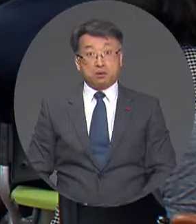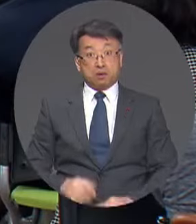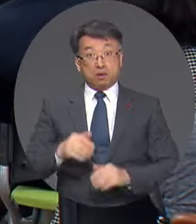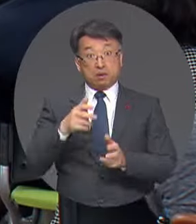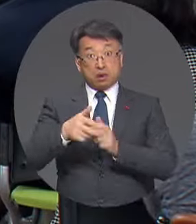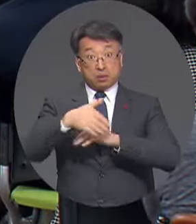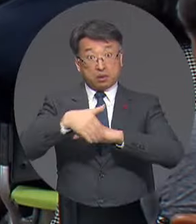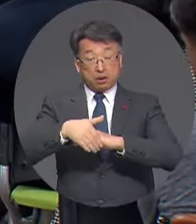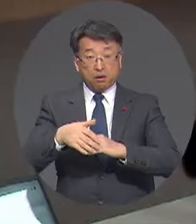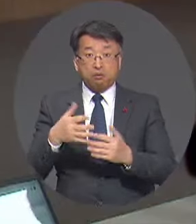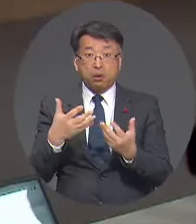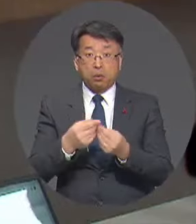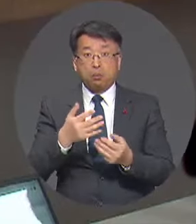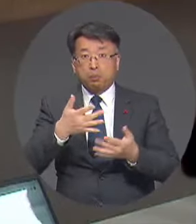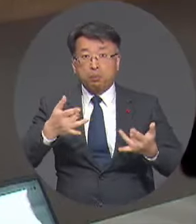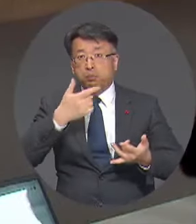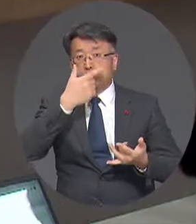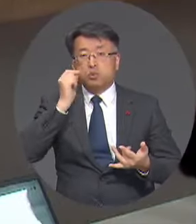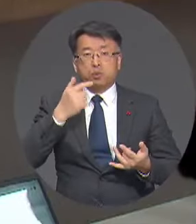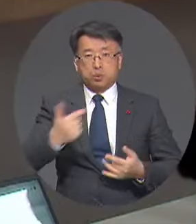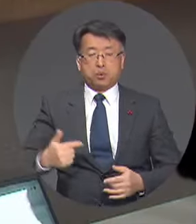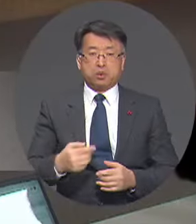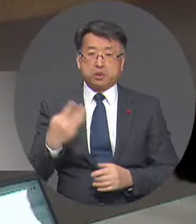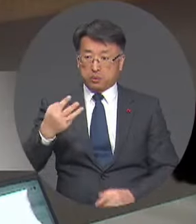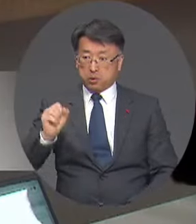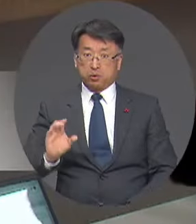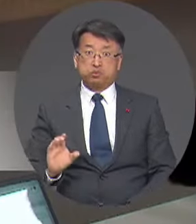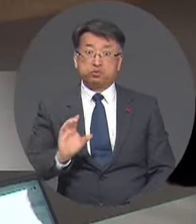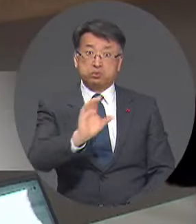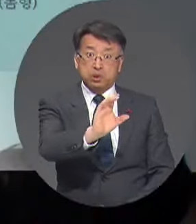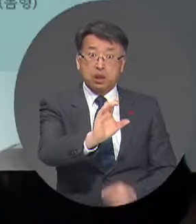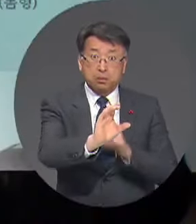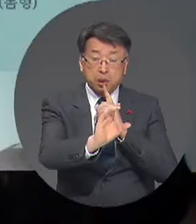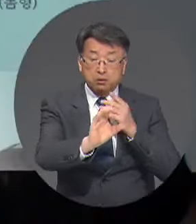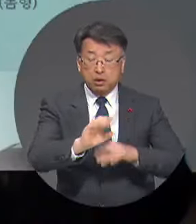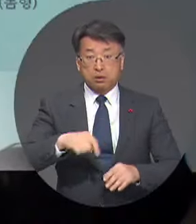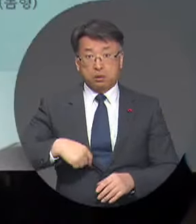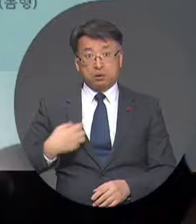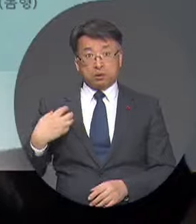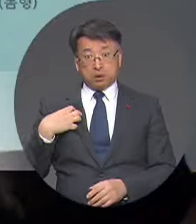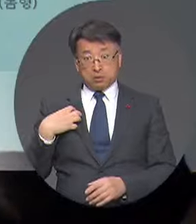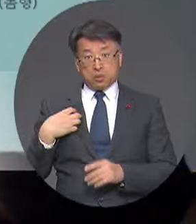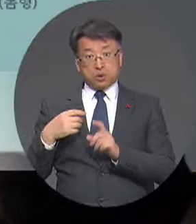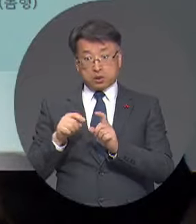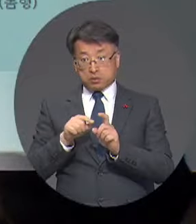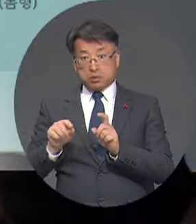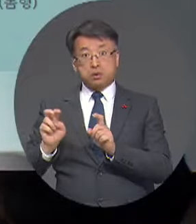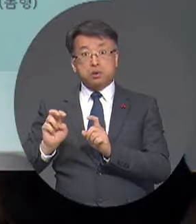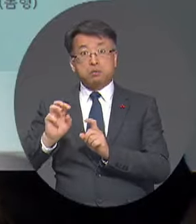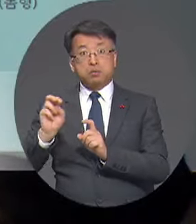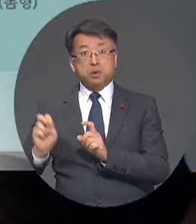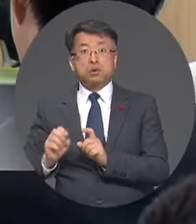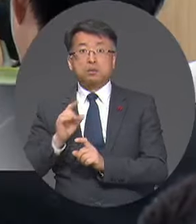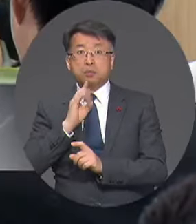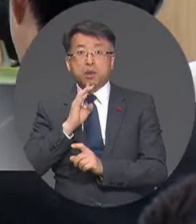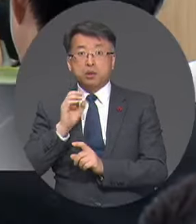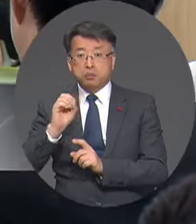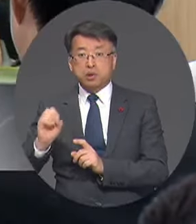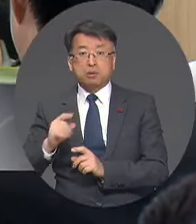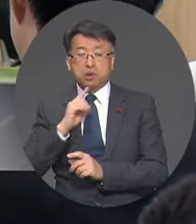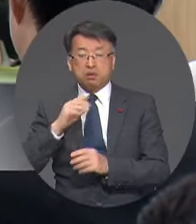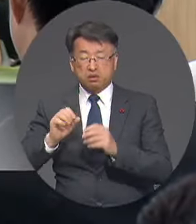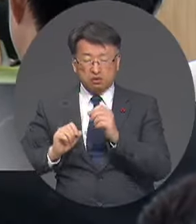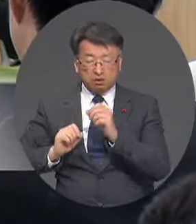내용은 너무 허술했습니다. 3천억 원을 투자한다면서도 자기 자본 비율은 10에서 20%뿐이고